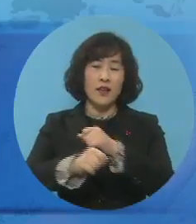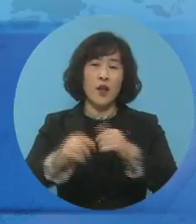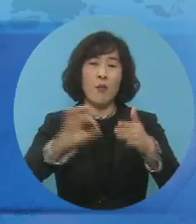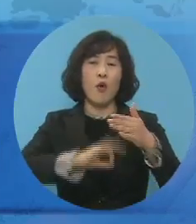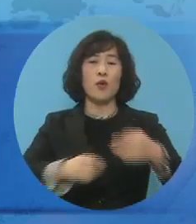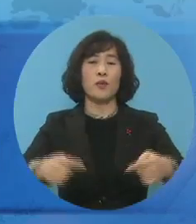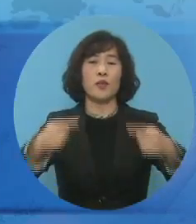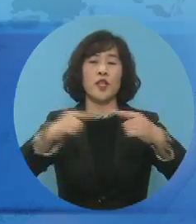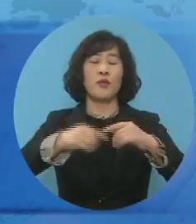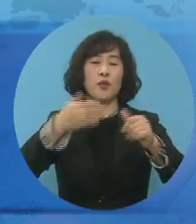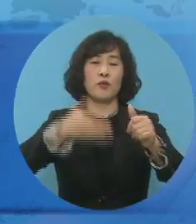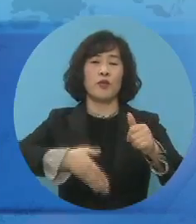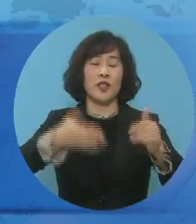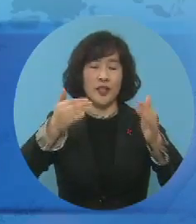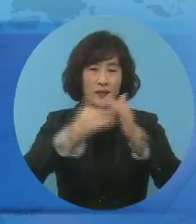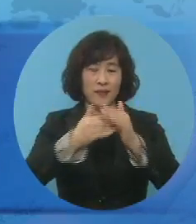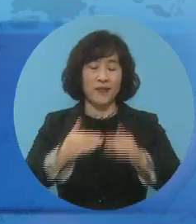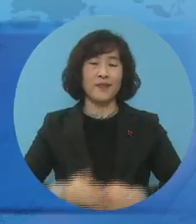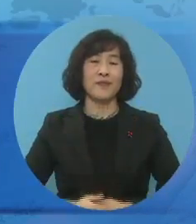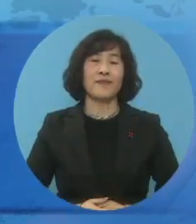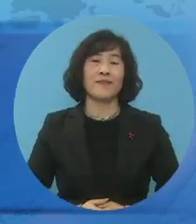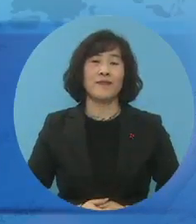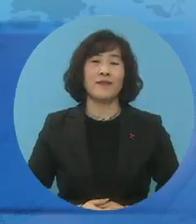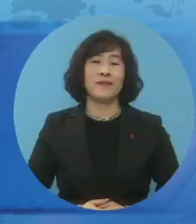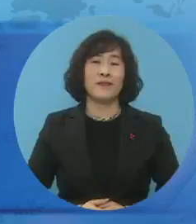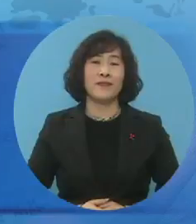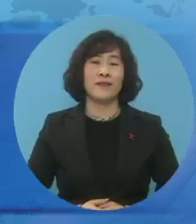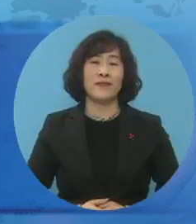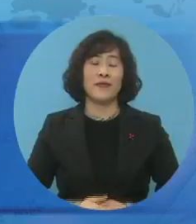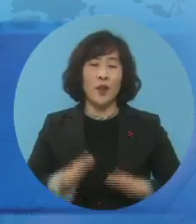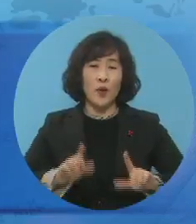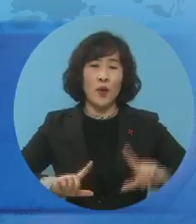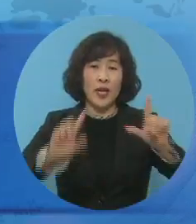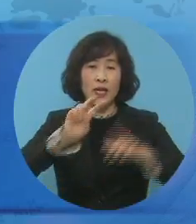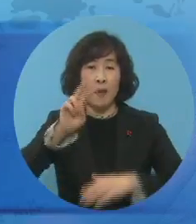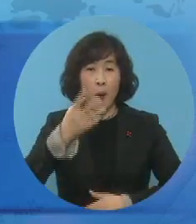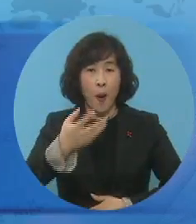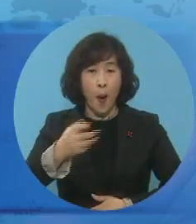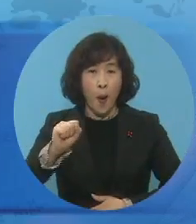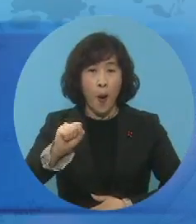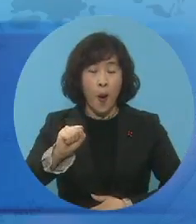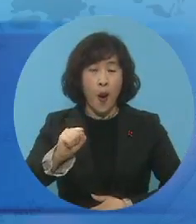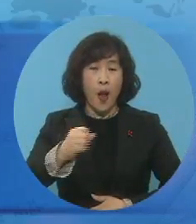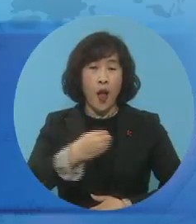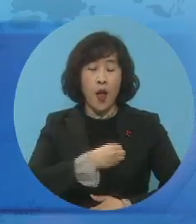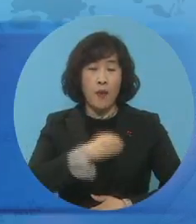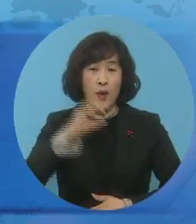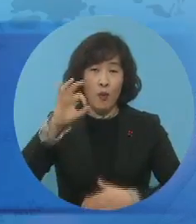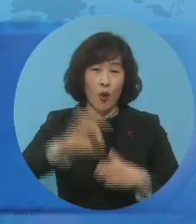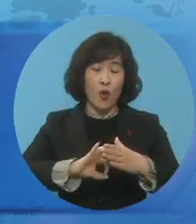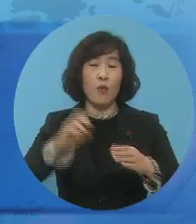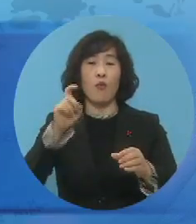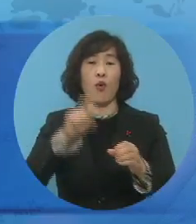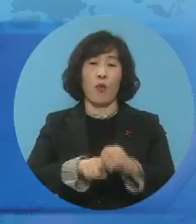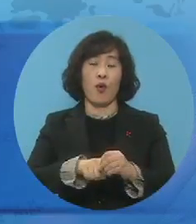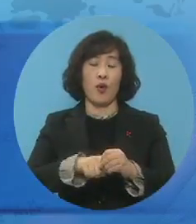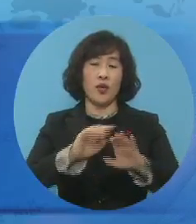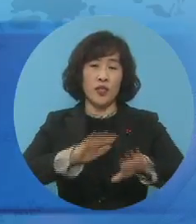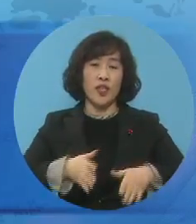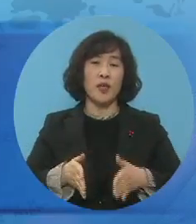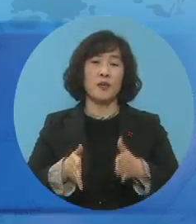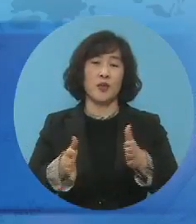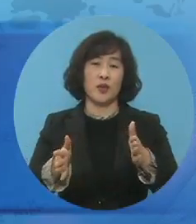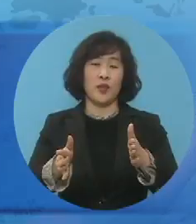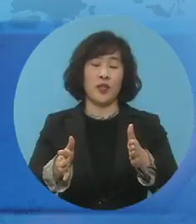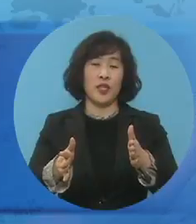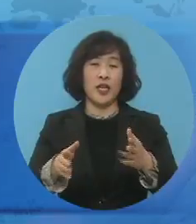전라남도는 숲사랑 지도원을 모집합니다. 숲사랑 지도원은 산불 예방, 병해충 예찰, 산림 훼손 방지 등의